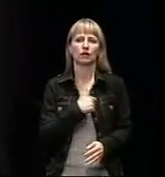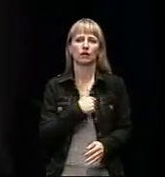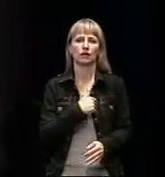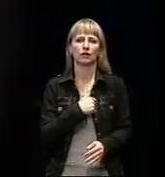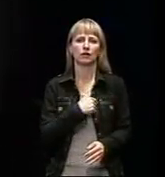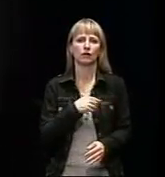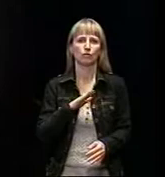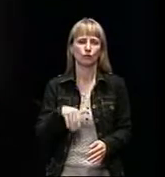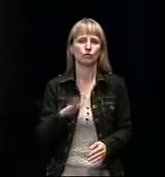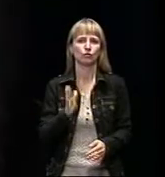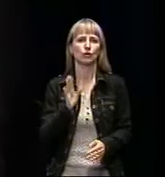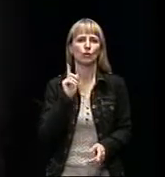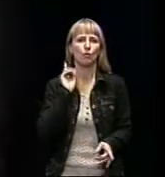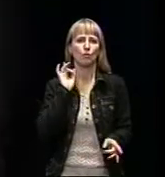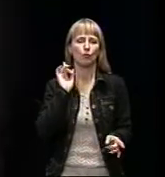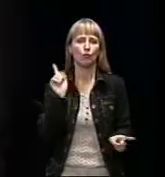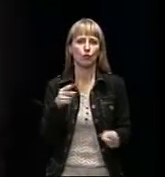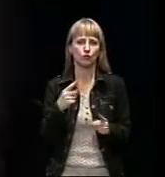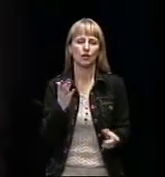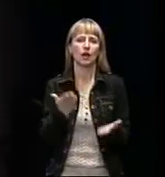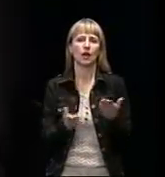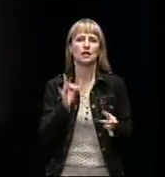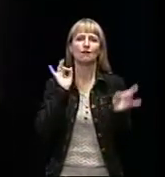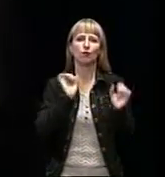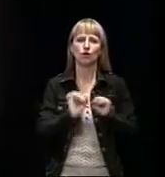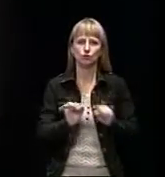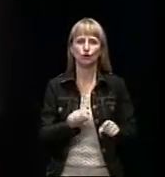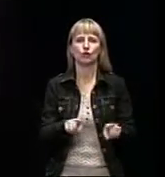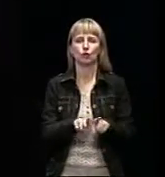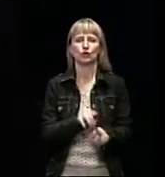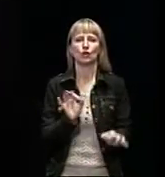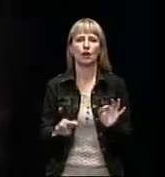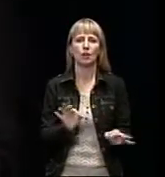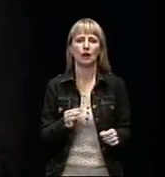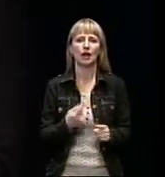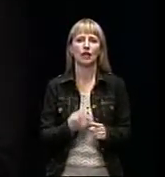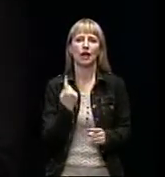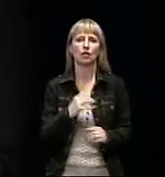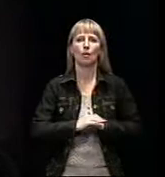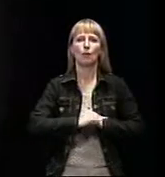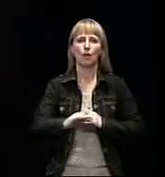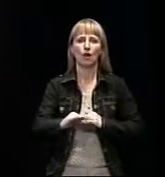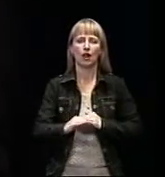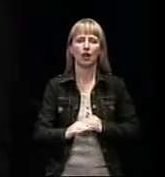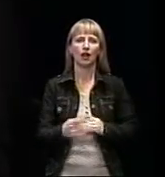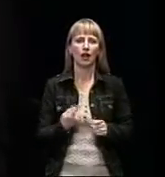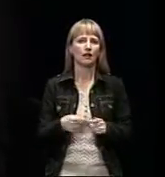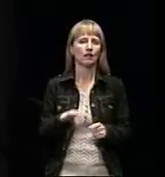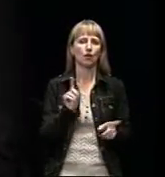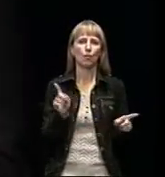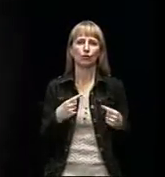будет музыка. Если это звукорежиссура, ну тоже нормально. То есть это все как бы одно поле. Вот это все